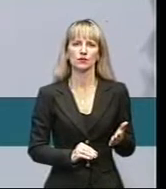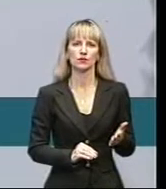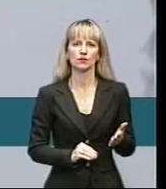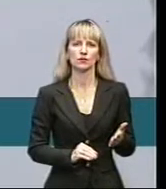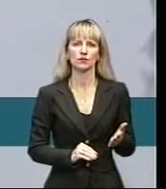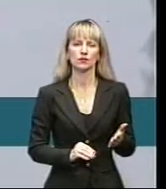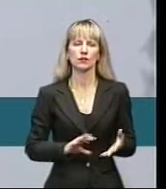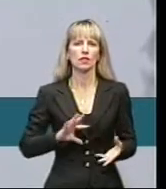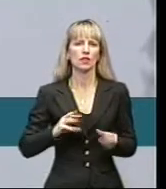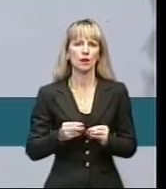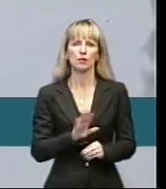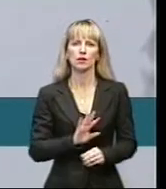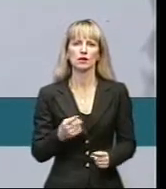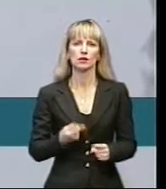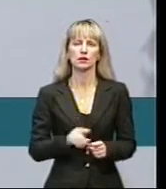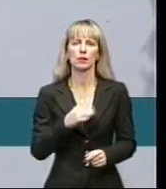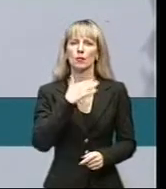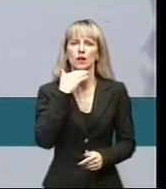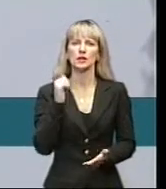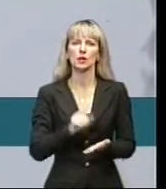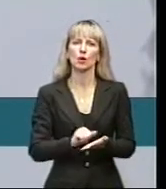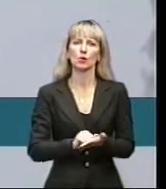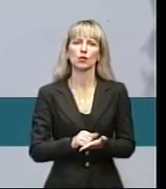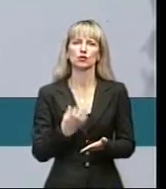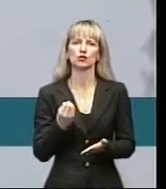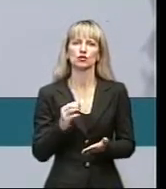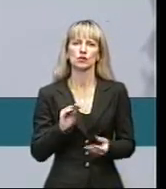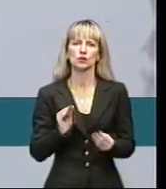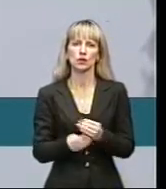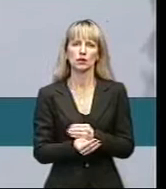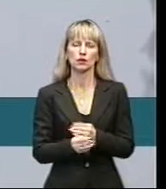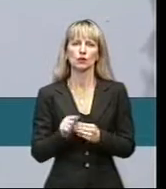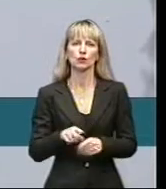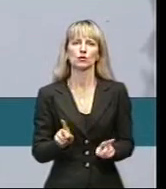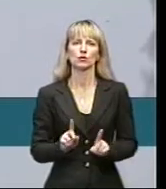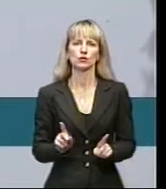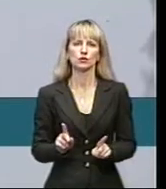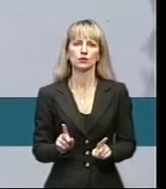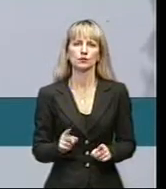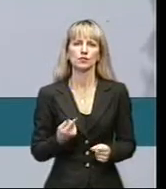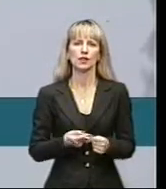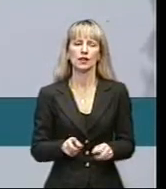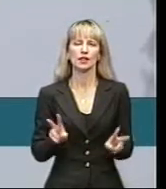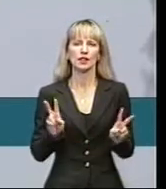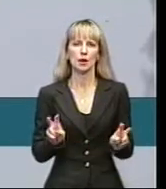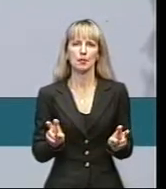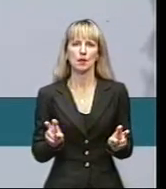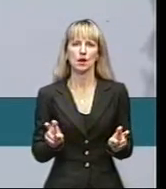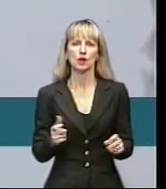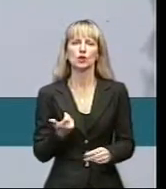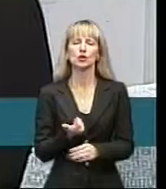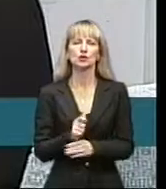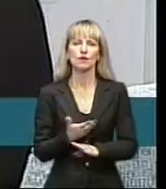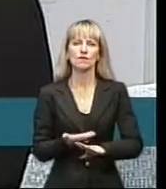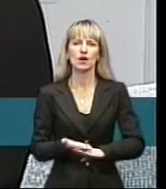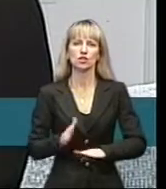не підраховані ці, і багато документів ще скриті, тому що ця тема дуже